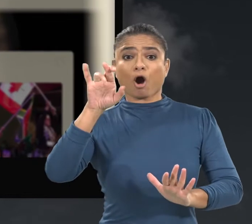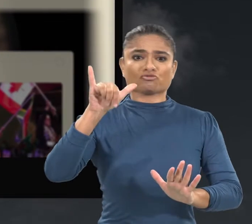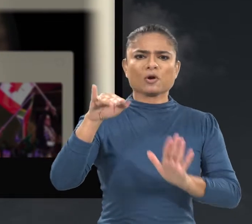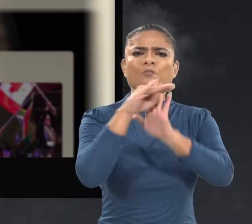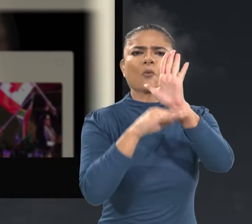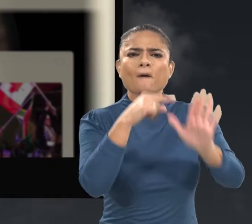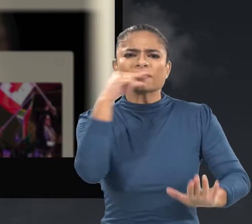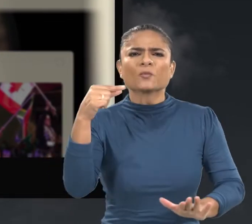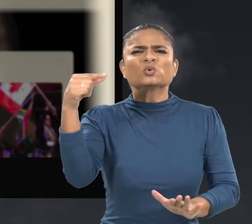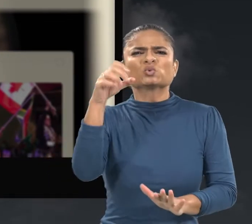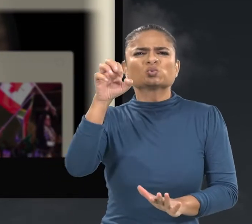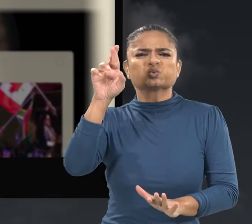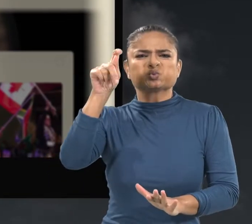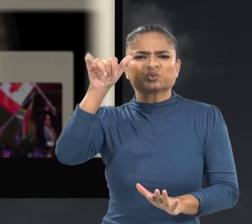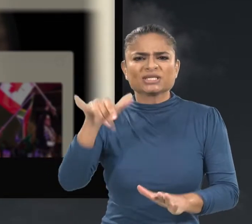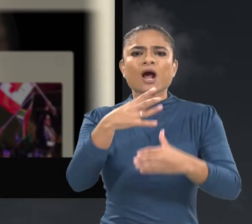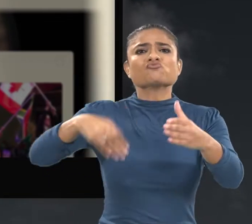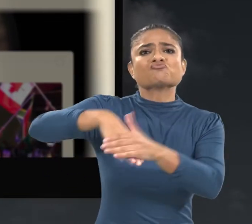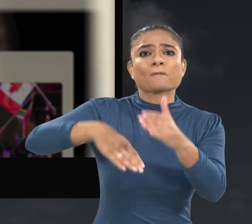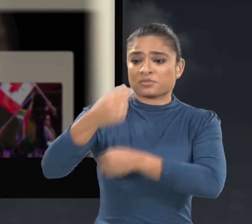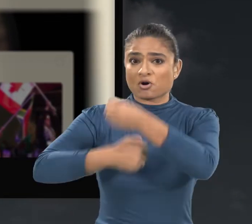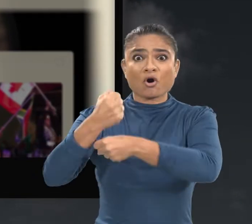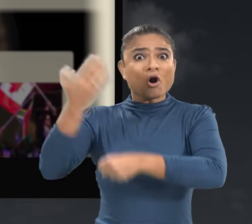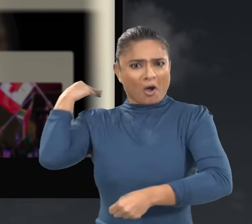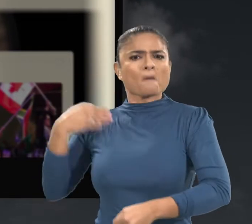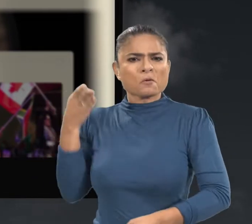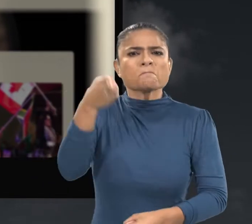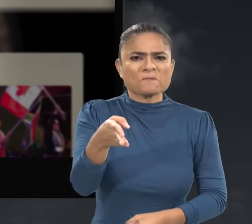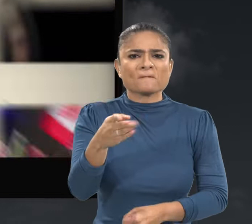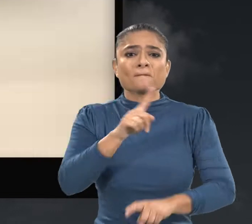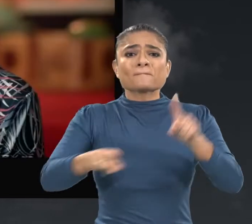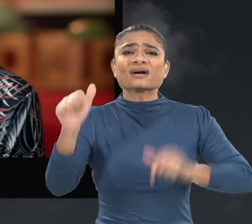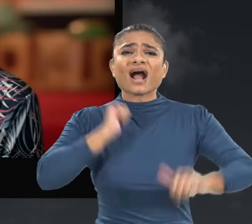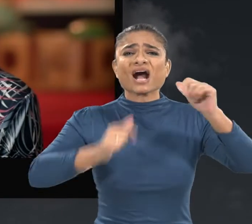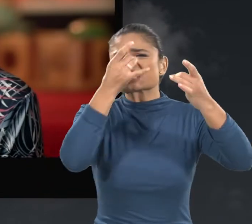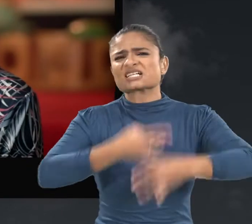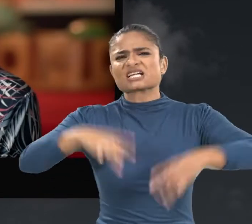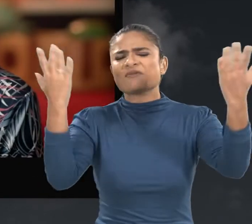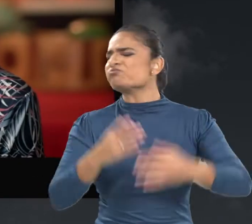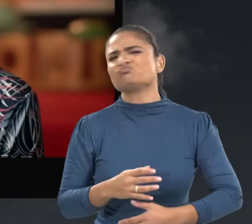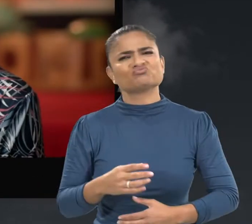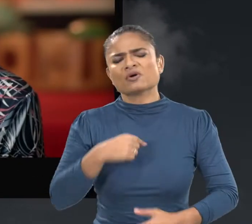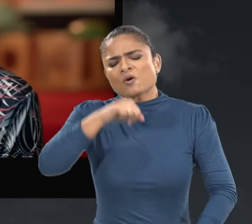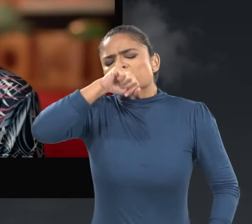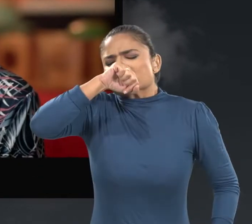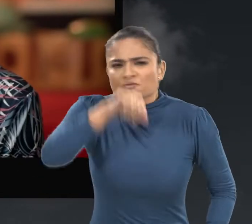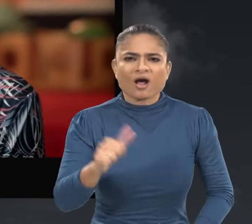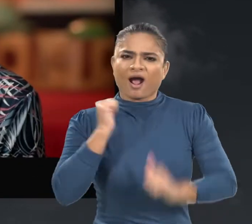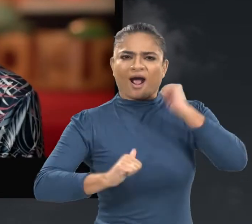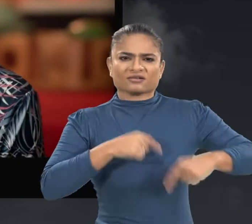Marie, en verlede jaar het ek in getuipend rugby gespeel as Madie, En ek sal dit vir niks in die